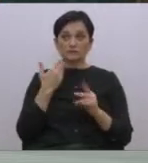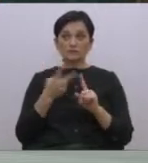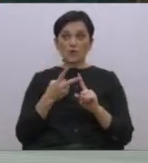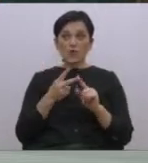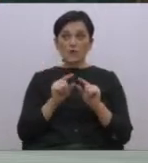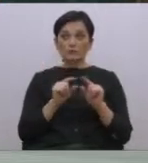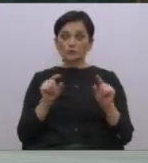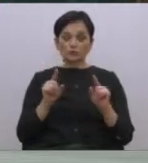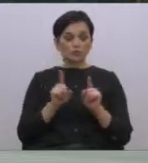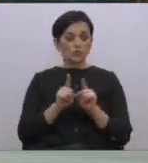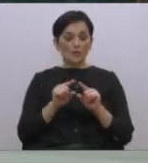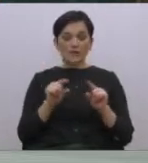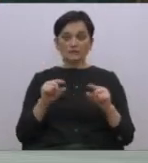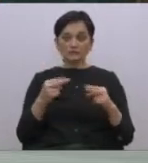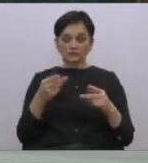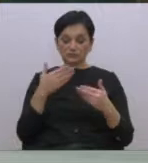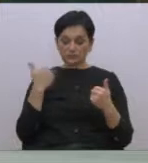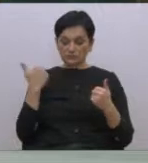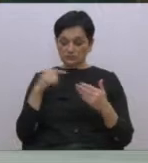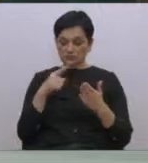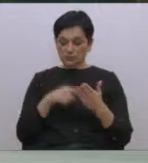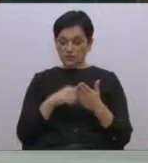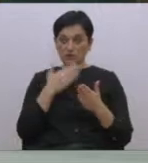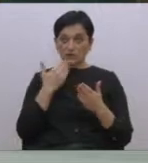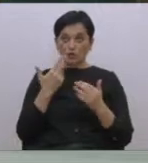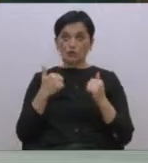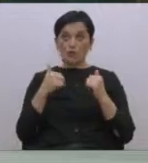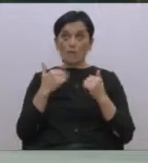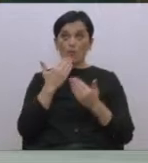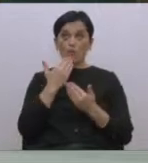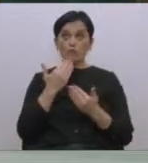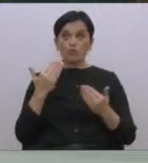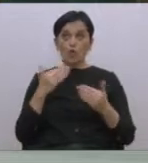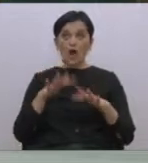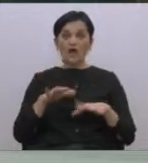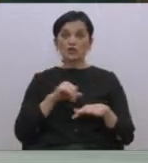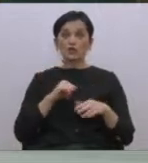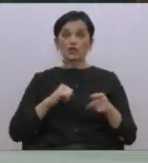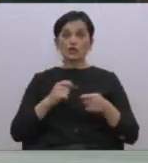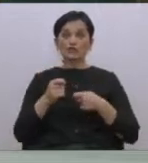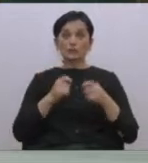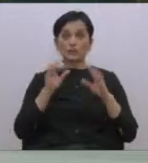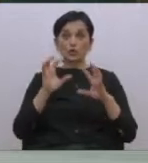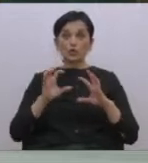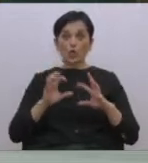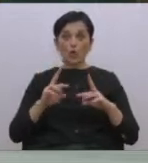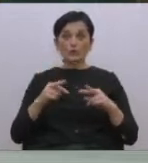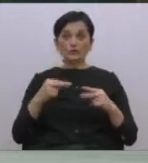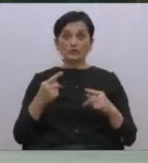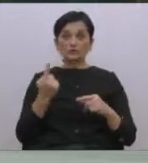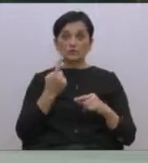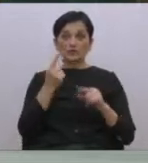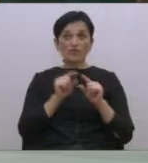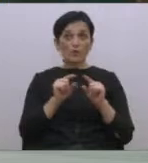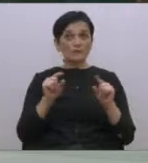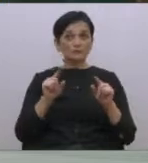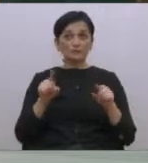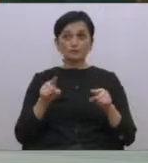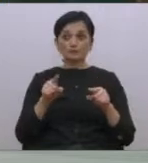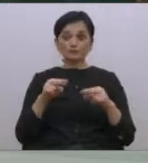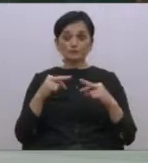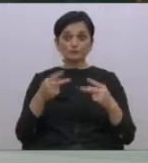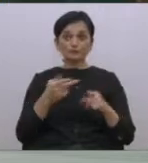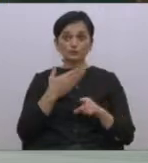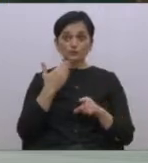mukhli. Arts meore mukhli. Ichebi aris da bolo adgul titmatolis kodekshi tsuleba. Pirvel mukhli. Ar gankhortsebula